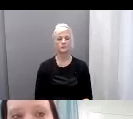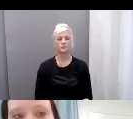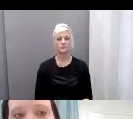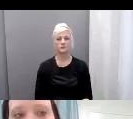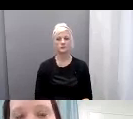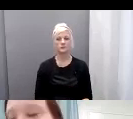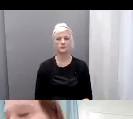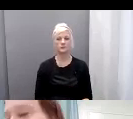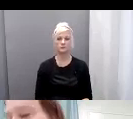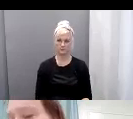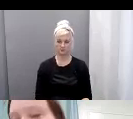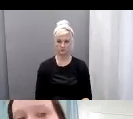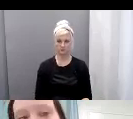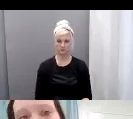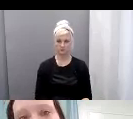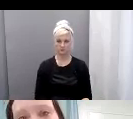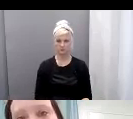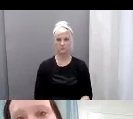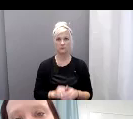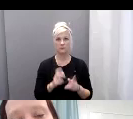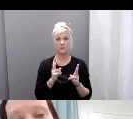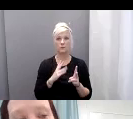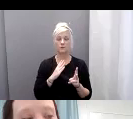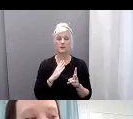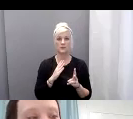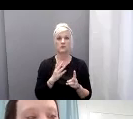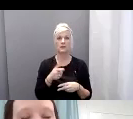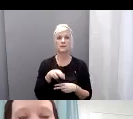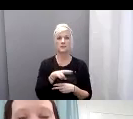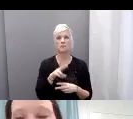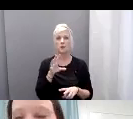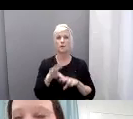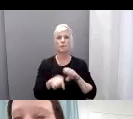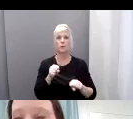Och även i mitt material fanns exempel på våldsutsatthet.